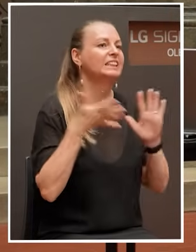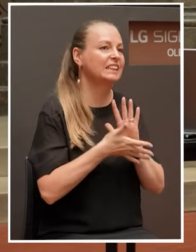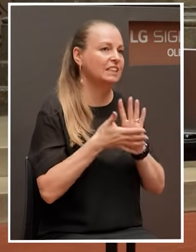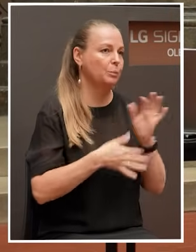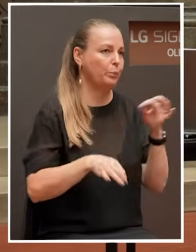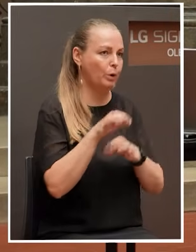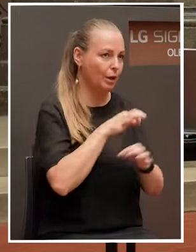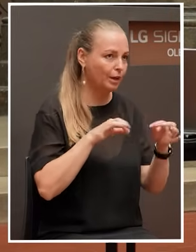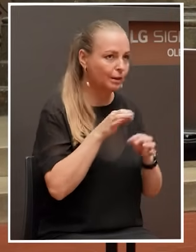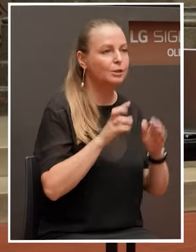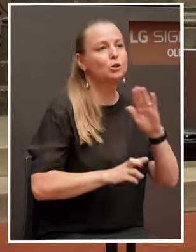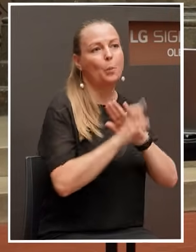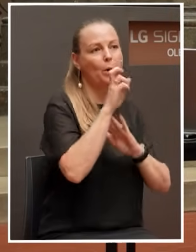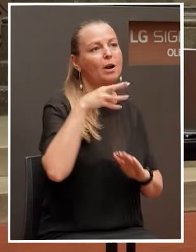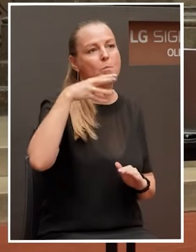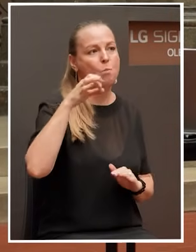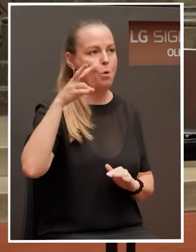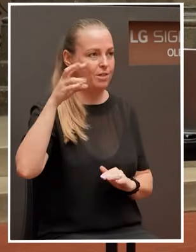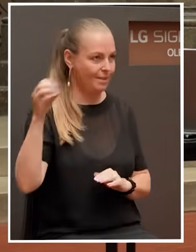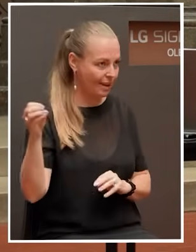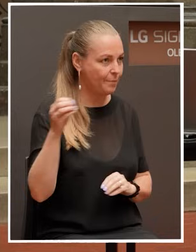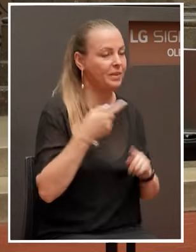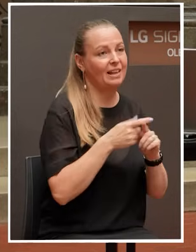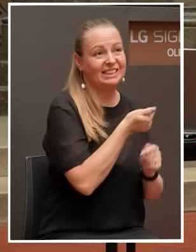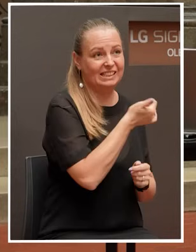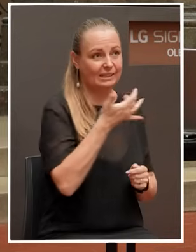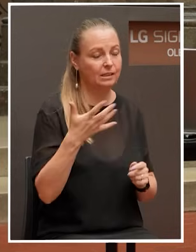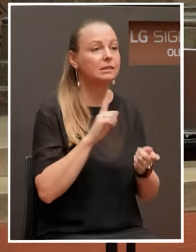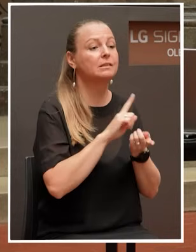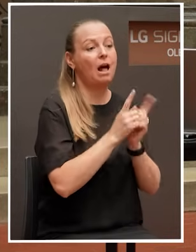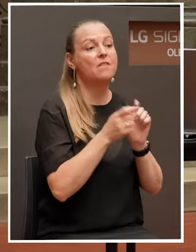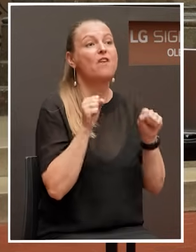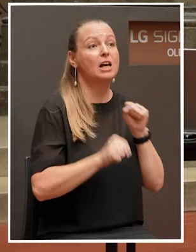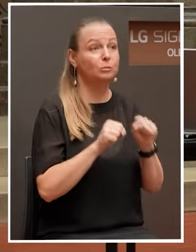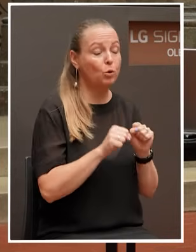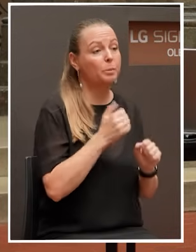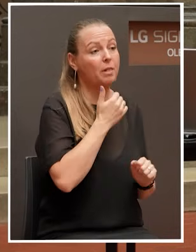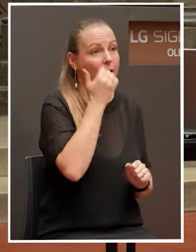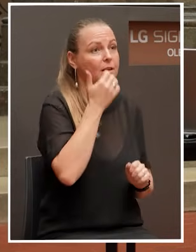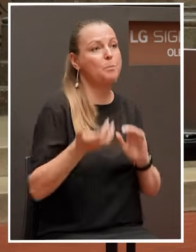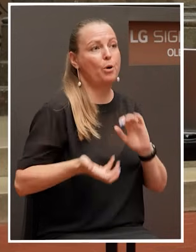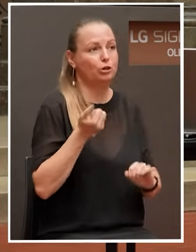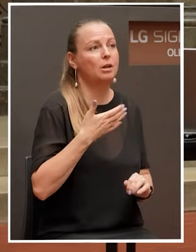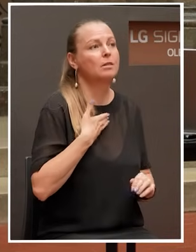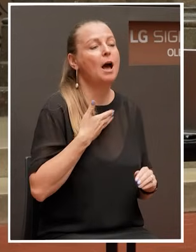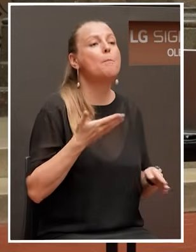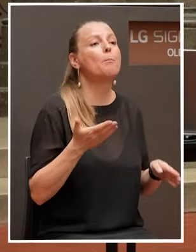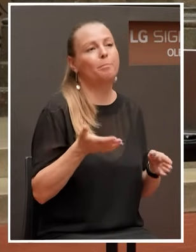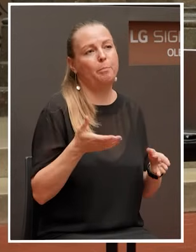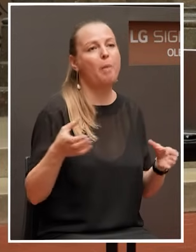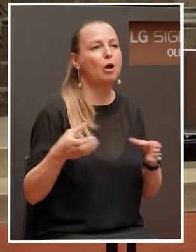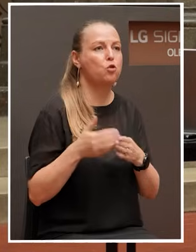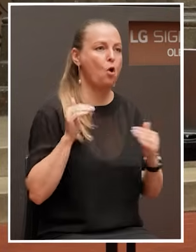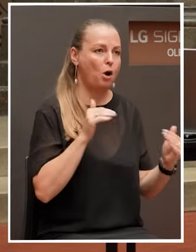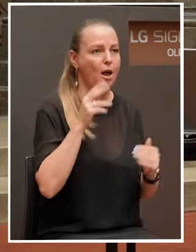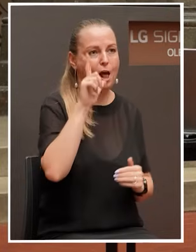проекту «Руанские соборы Моне». Я напоминаю, что этот цикл стал возможным благодаря поддержке нашего партнера компании LG.